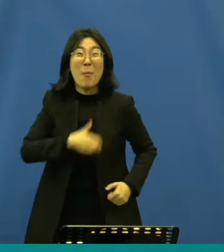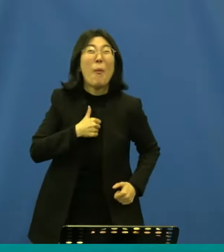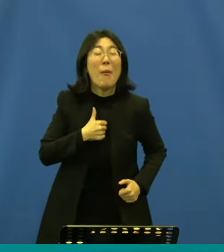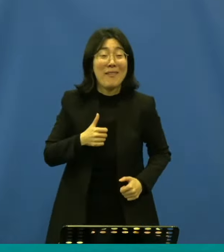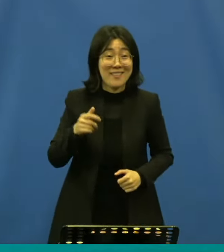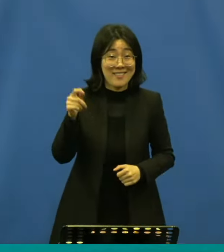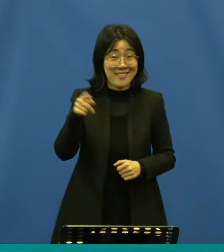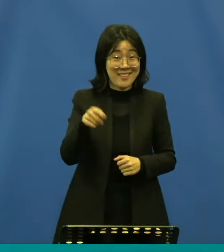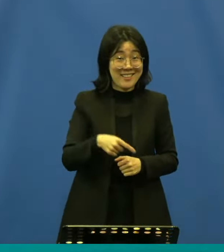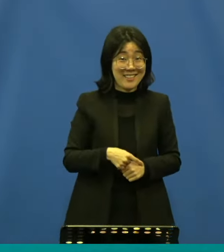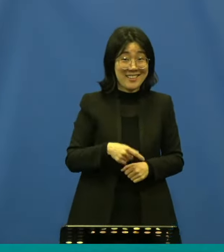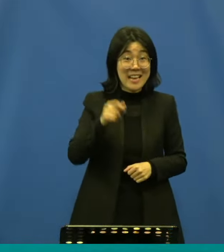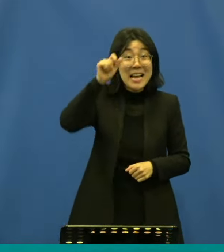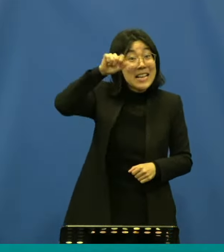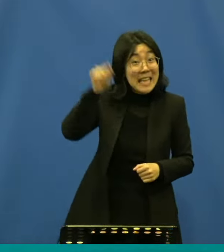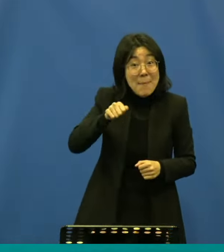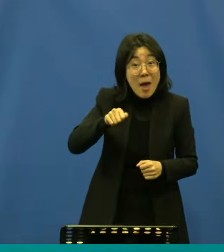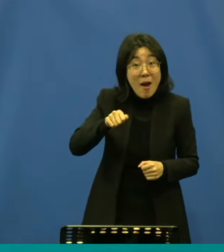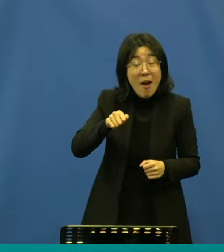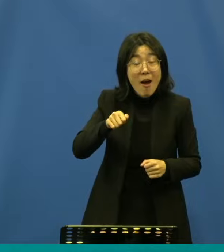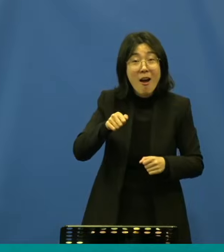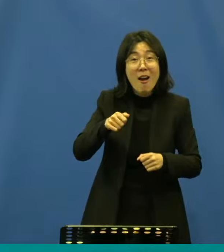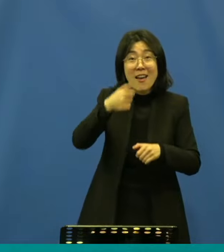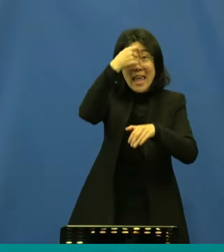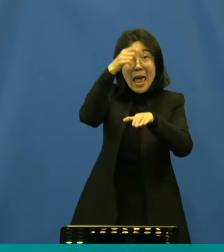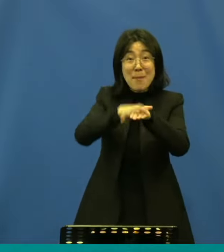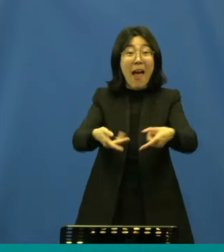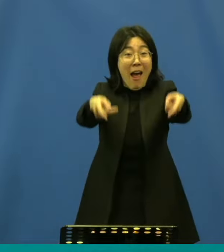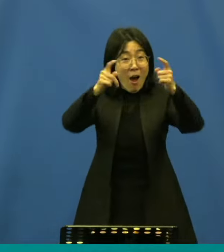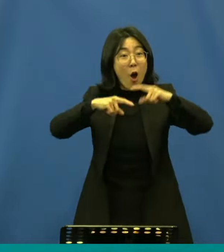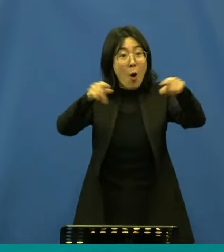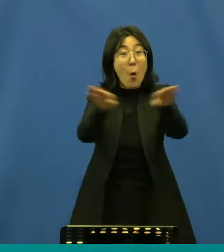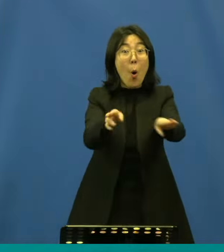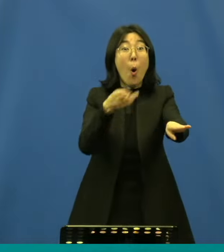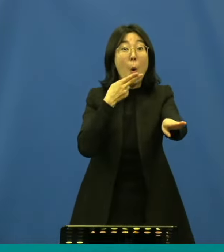턱수에 개근을 해도 까칠까칠한 성격은 남아있을 경우가 많아요.